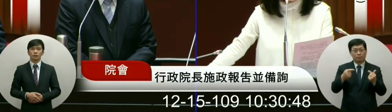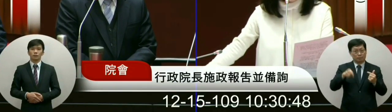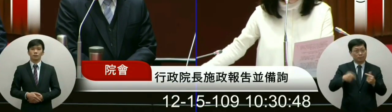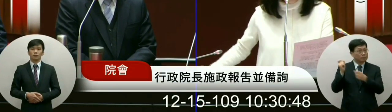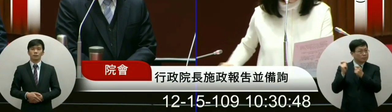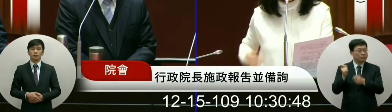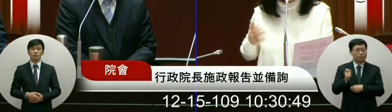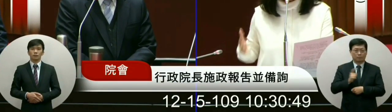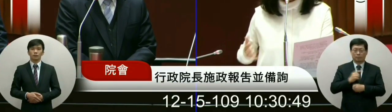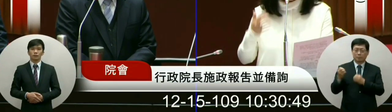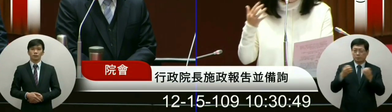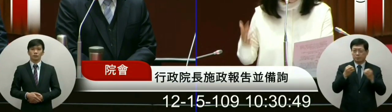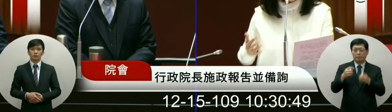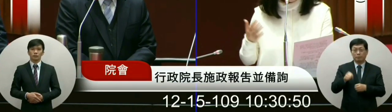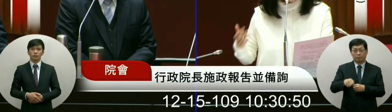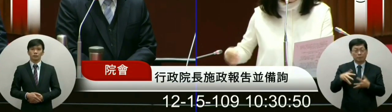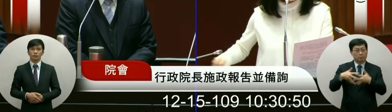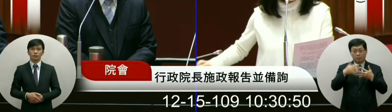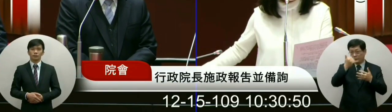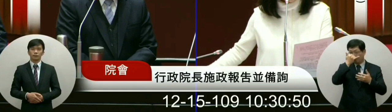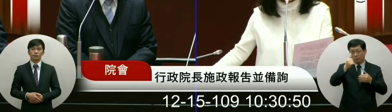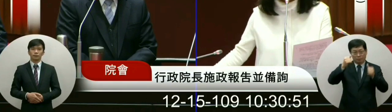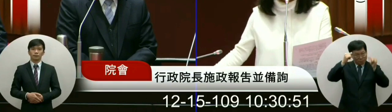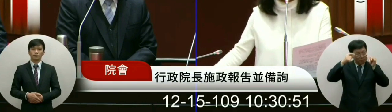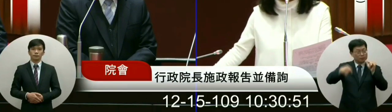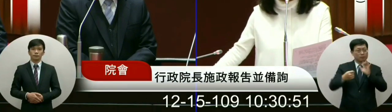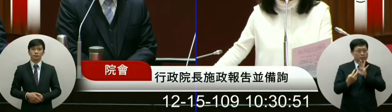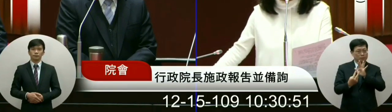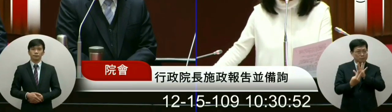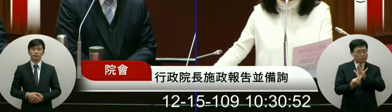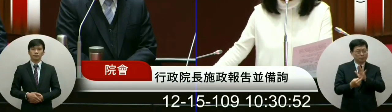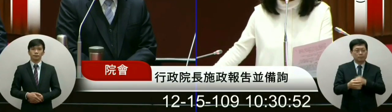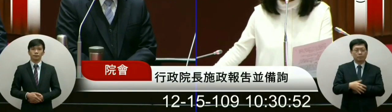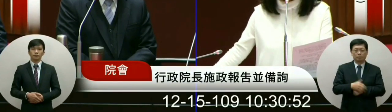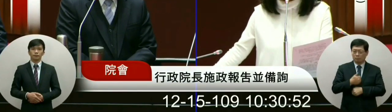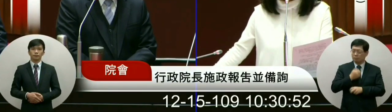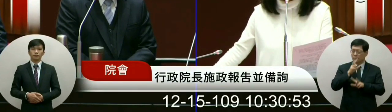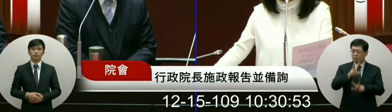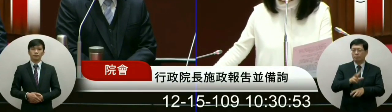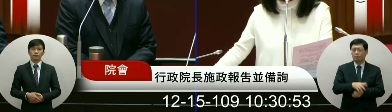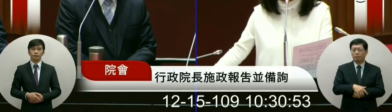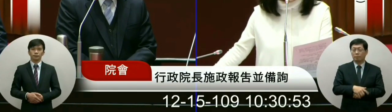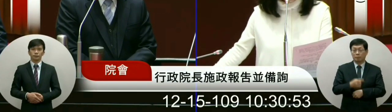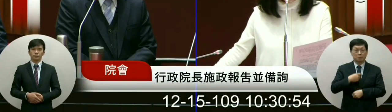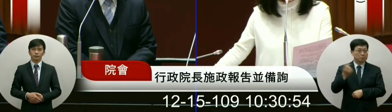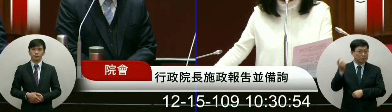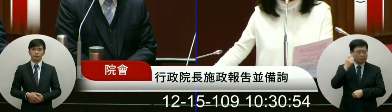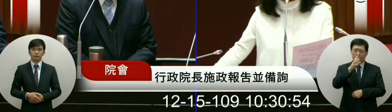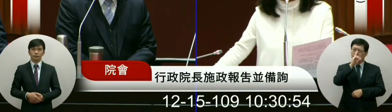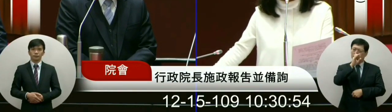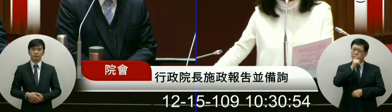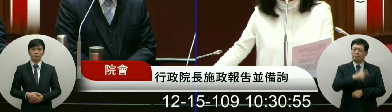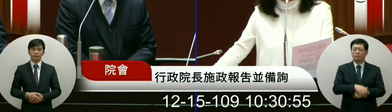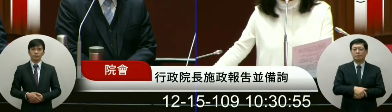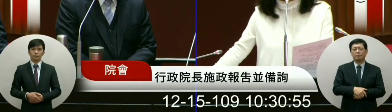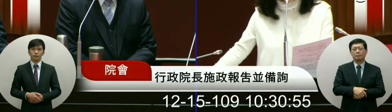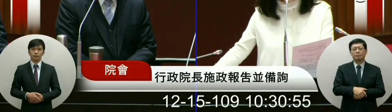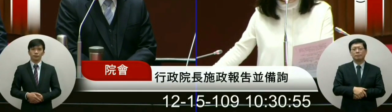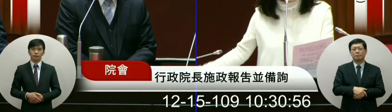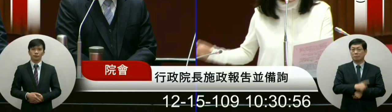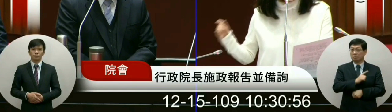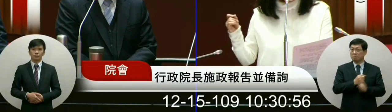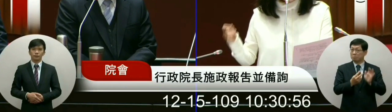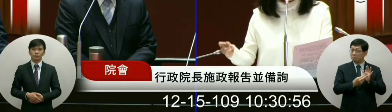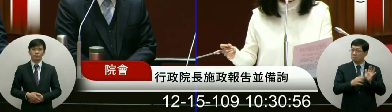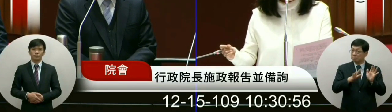这一阵子你谈到这个美猪美牛的讲话，坦白说，我听起来怪怪的。您